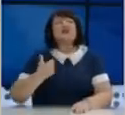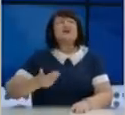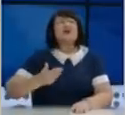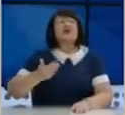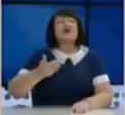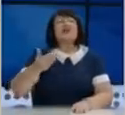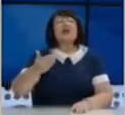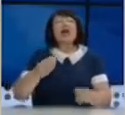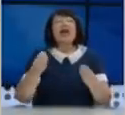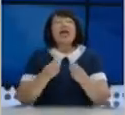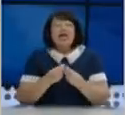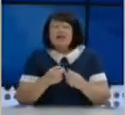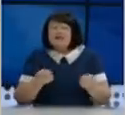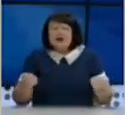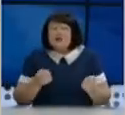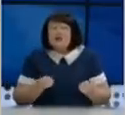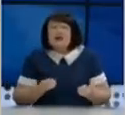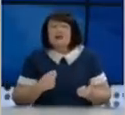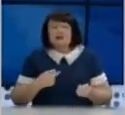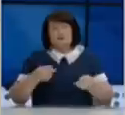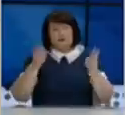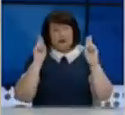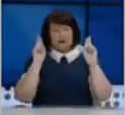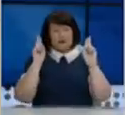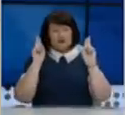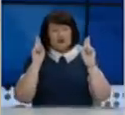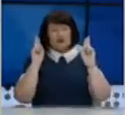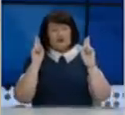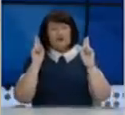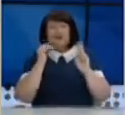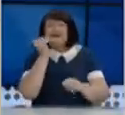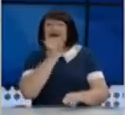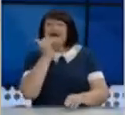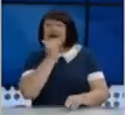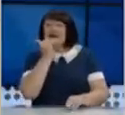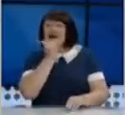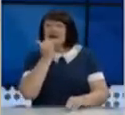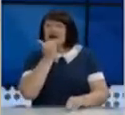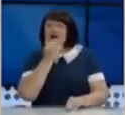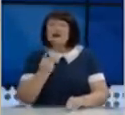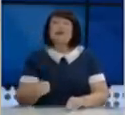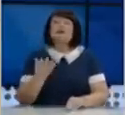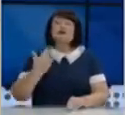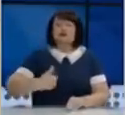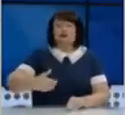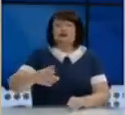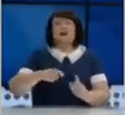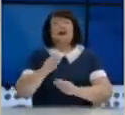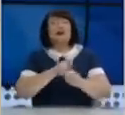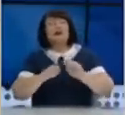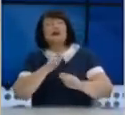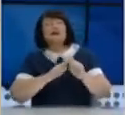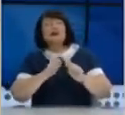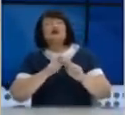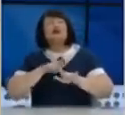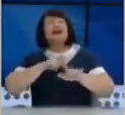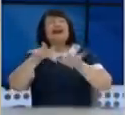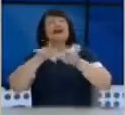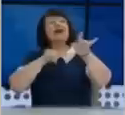και στην εφαρμογή. Εμείς ελπίζουμε να ξεκινήσει άμεσα η νέα γραμμή παραγωγής, τον Καναντέρ. Αλλά αυτό δεν εξαρτάται από τη χώρα